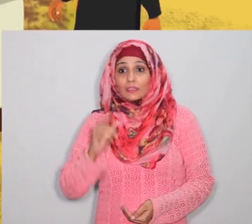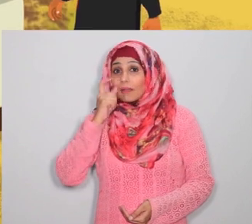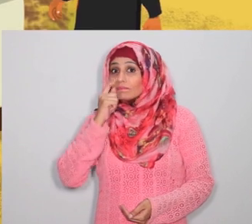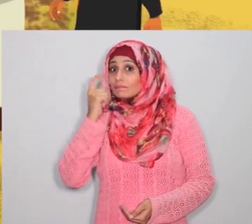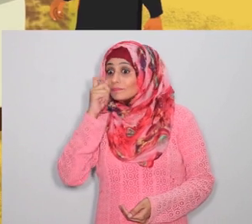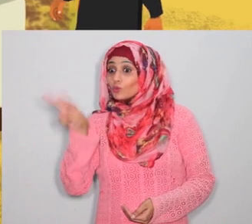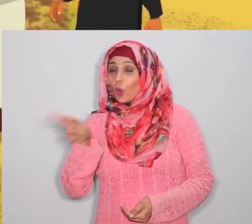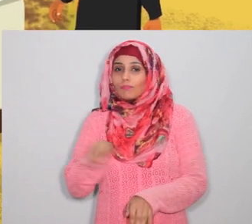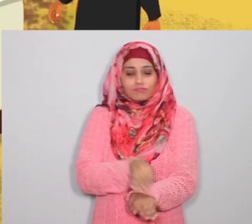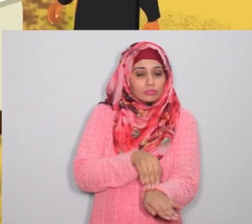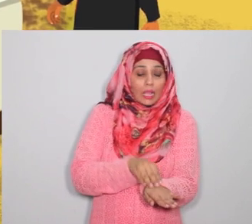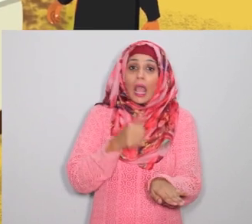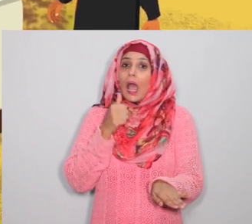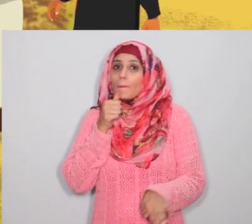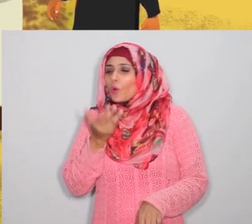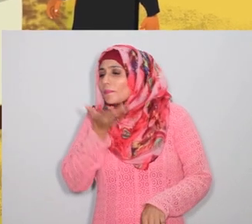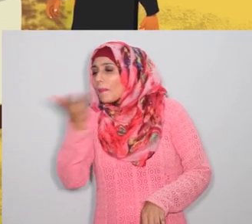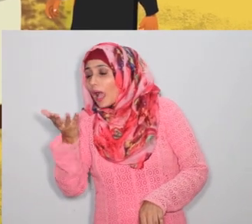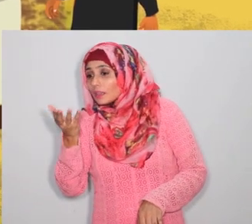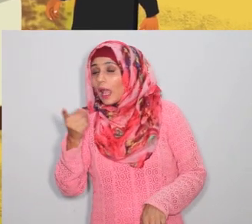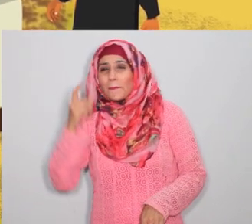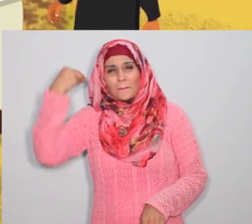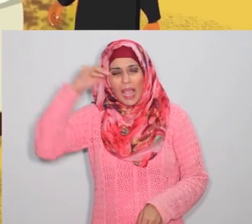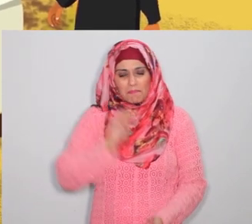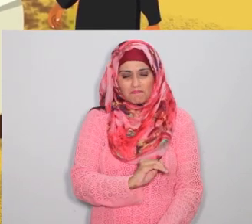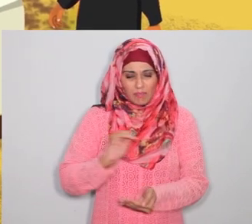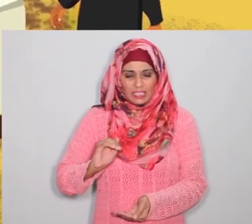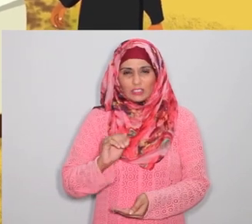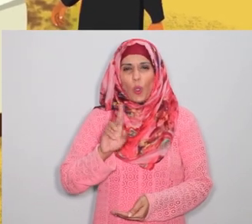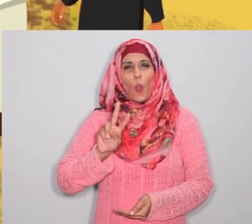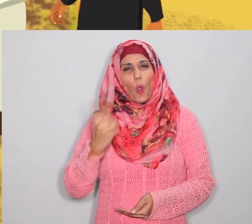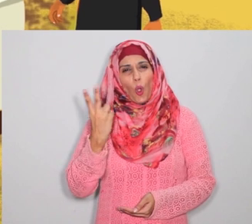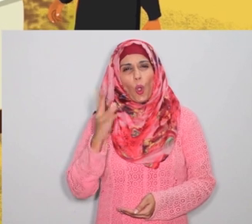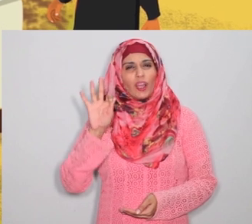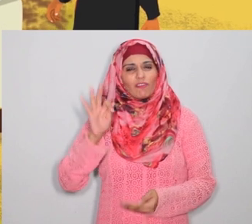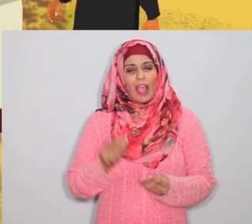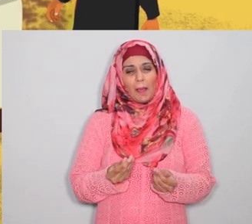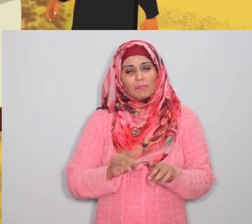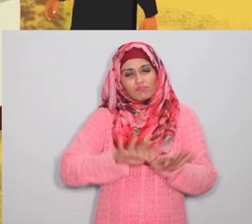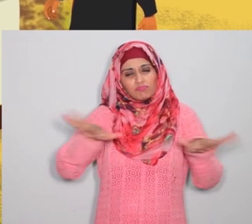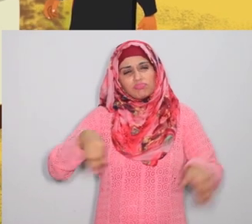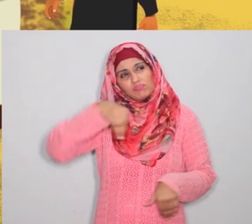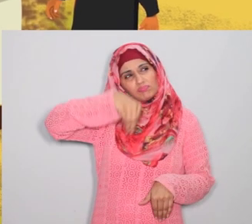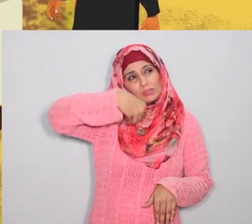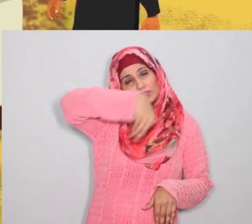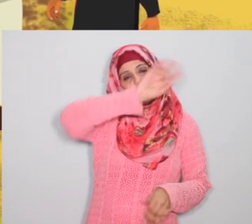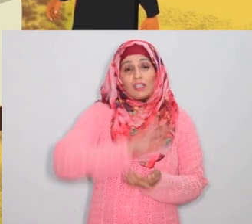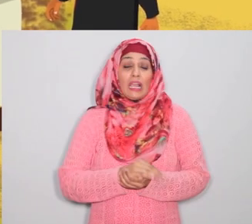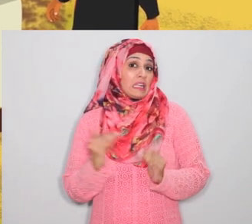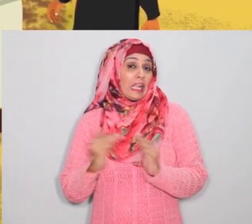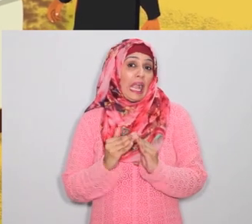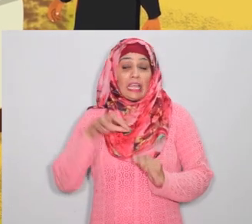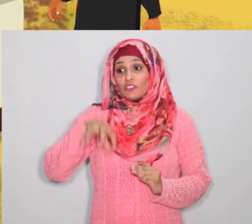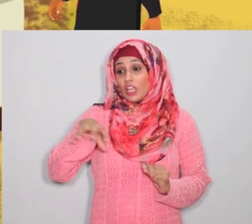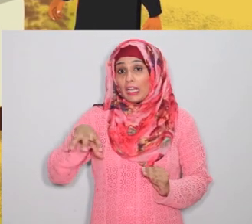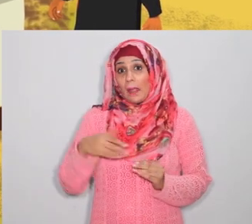लेकिन अब उन्होंने बताया कि वह इन बच्चों को किसी काम को बेच देंगे क्योंकि घर में तो उन्हें रखने की जरूरत